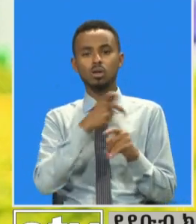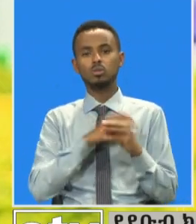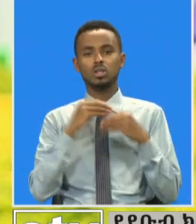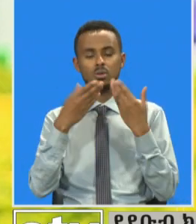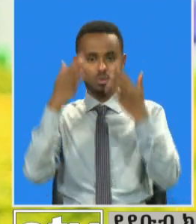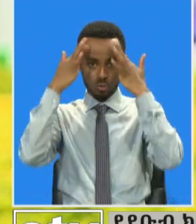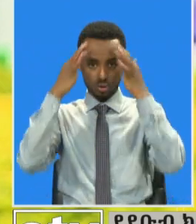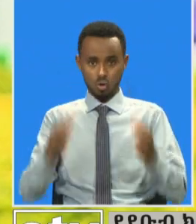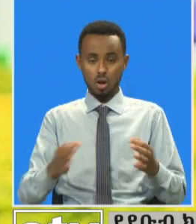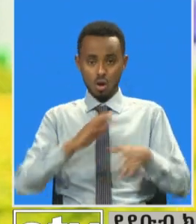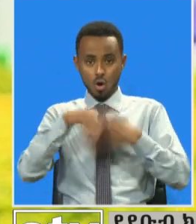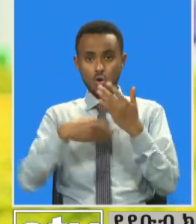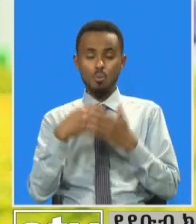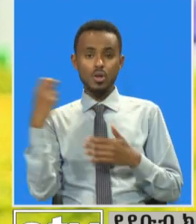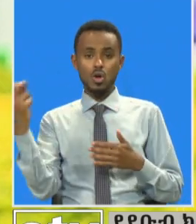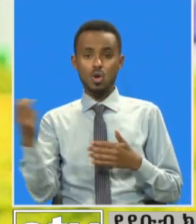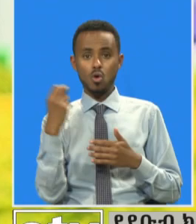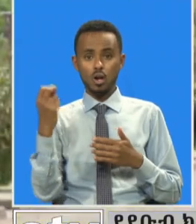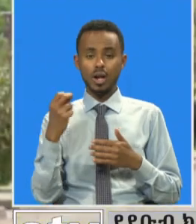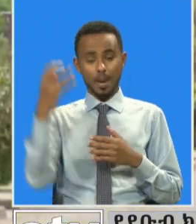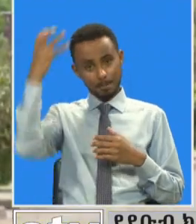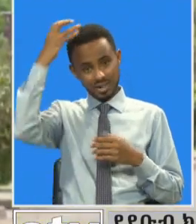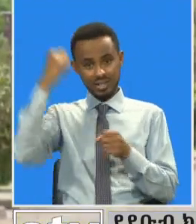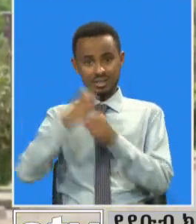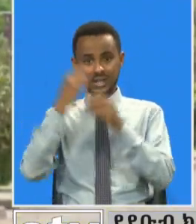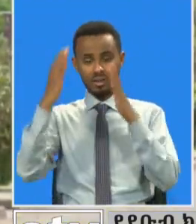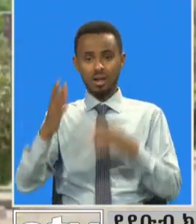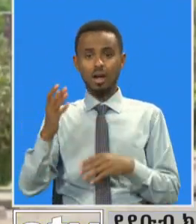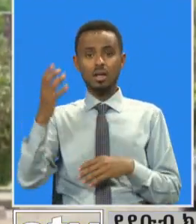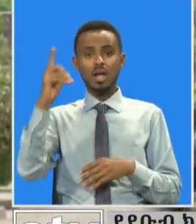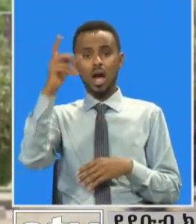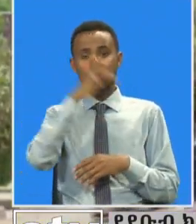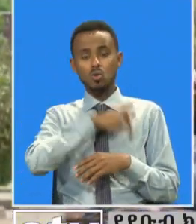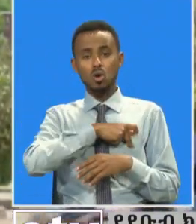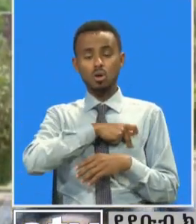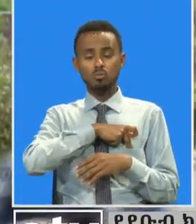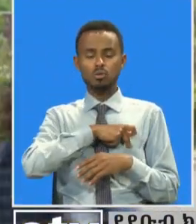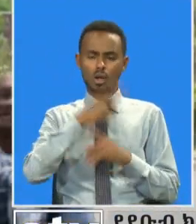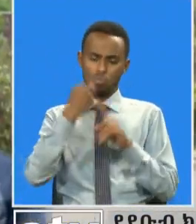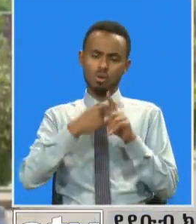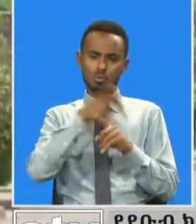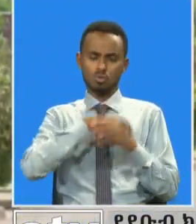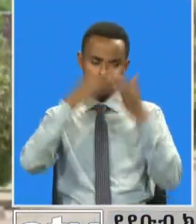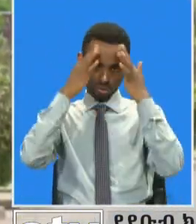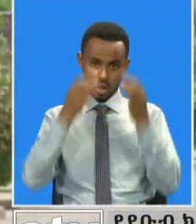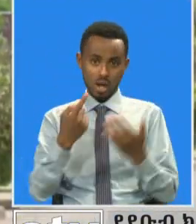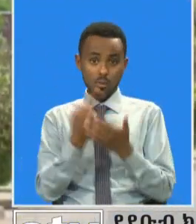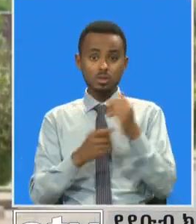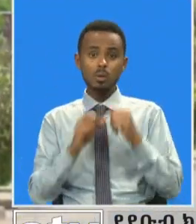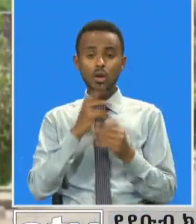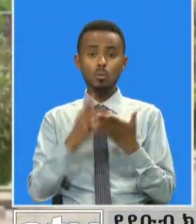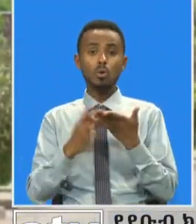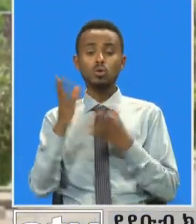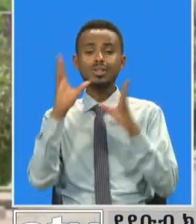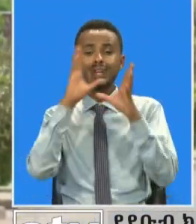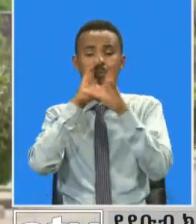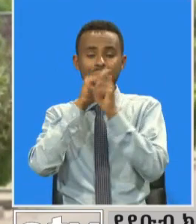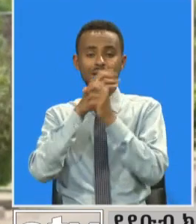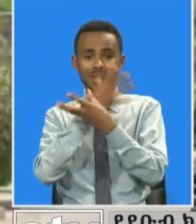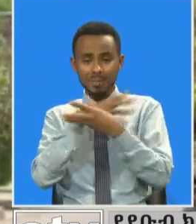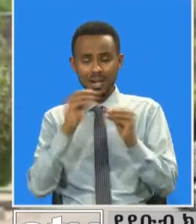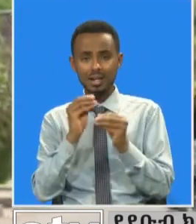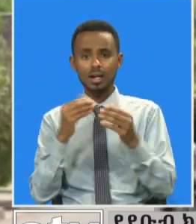ወሰናል የሁሉም የወረዳ መንግስታተኛ የአንድ ወር ደሞዝ ለመልቀቅ ወሰናል ይሄን ብቻ አይደለም ፕሮጀክቱ እስከሚያልቅ ድረስ እስከሚጠናቀቅ